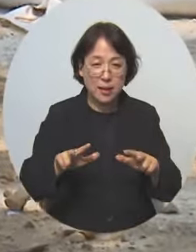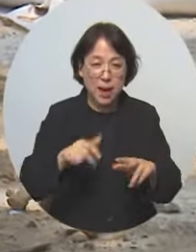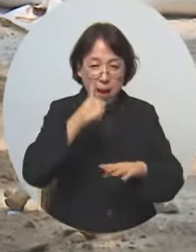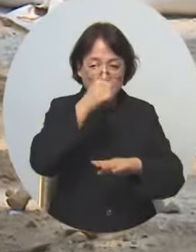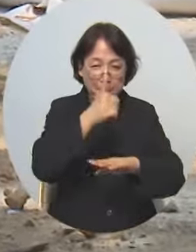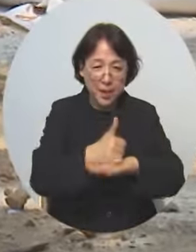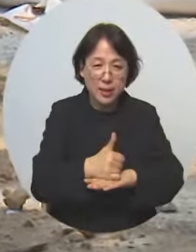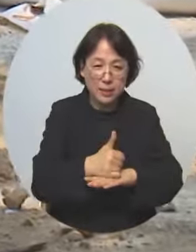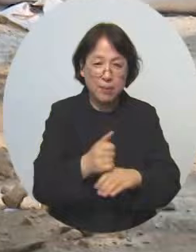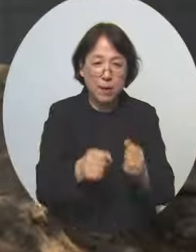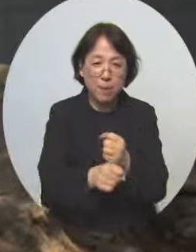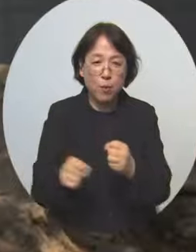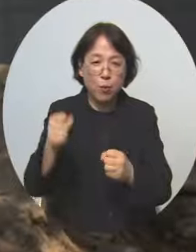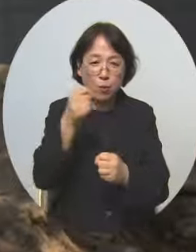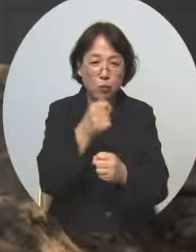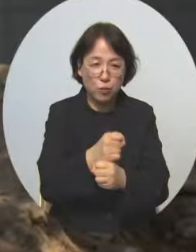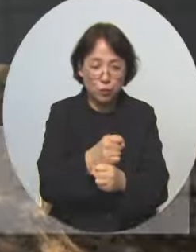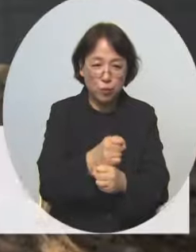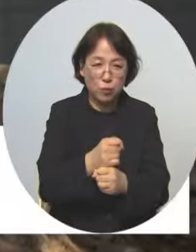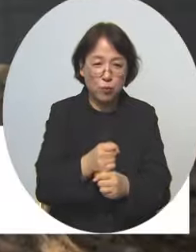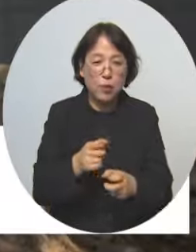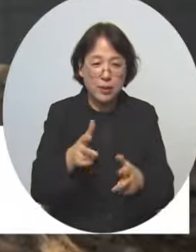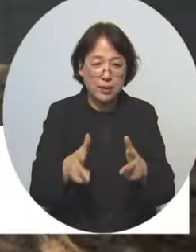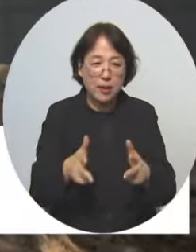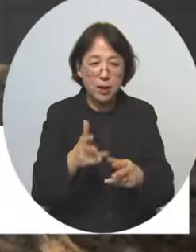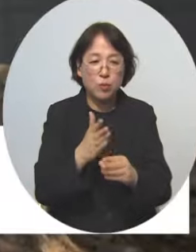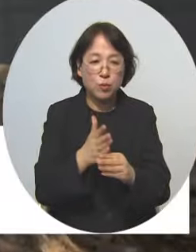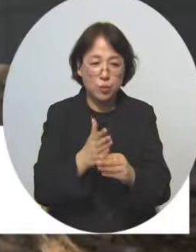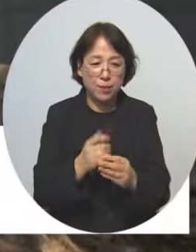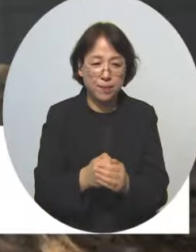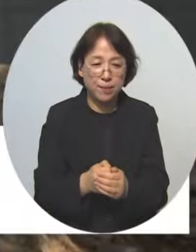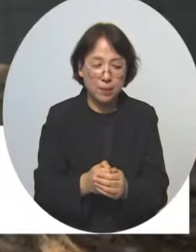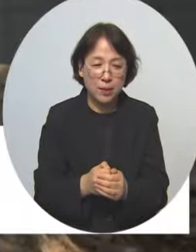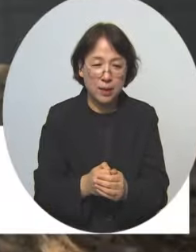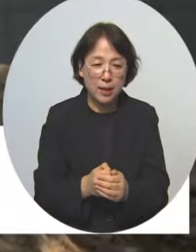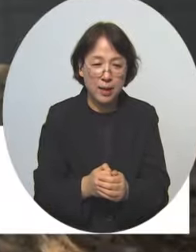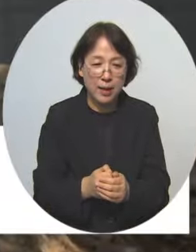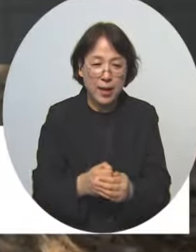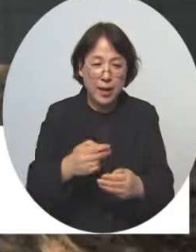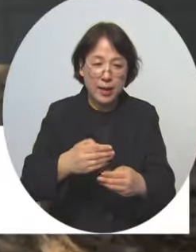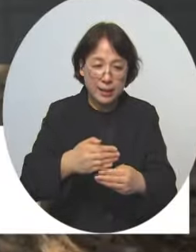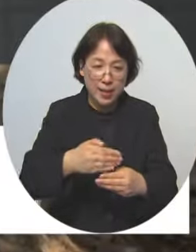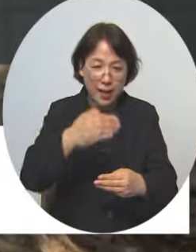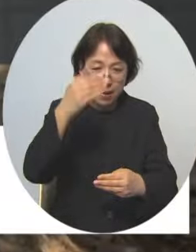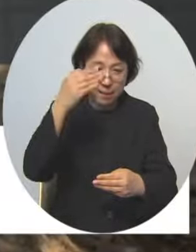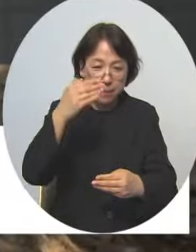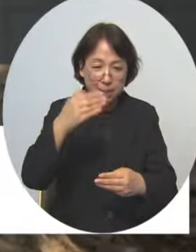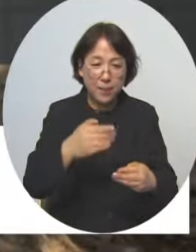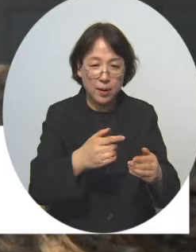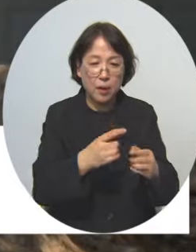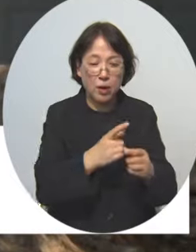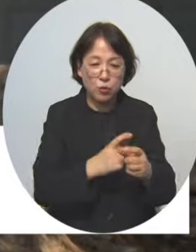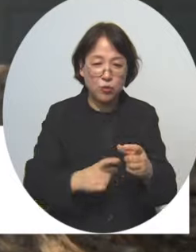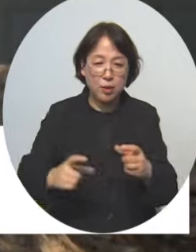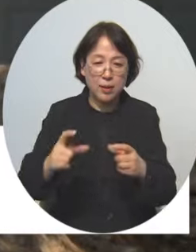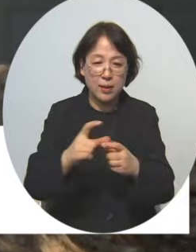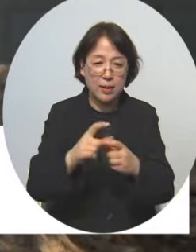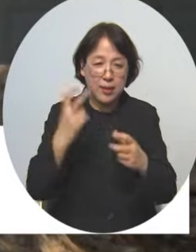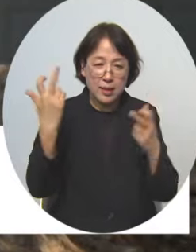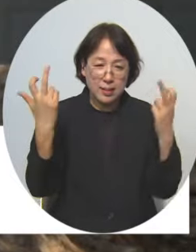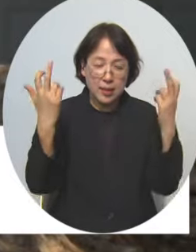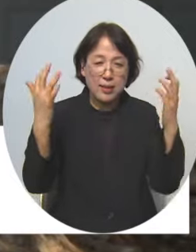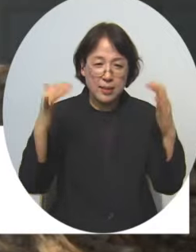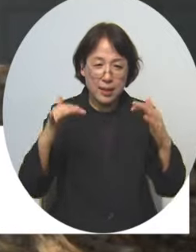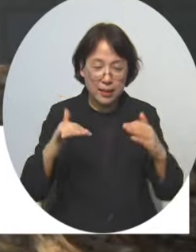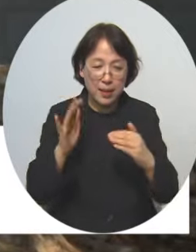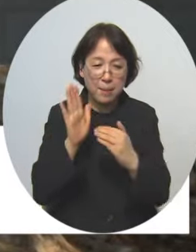작업이 한창입니다. 골막이랑 사방댐이랑 이제 바닥막이 시설 같은 게 추가돼서 산사태 방지를 하기